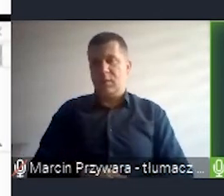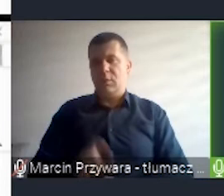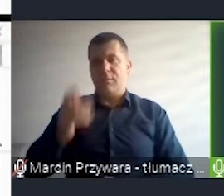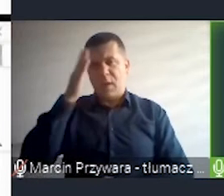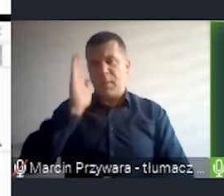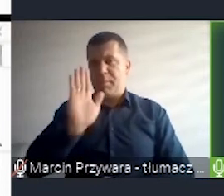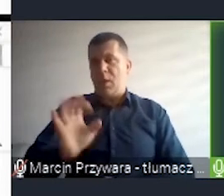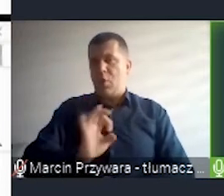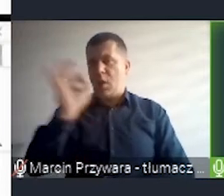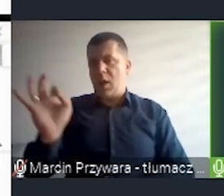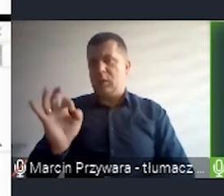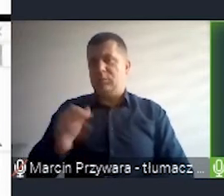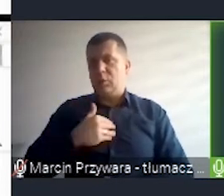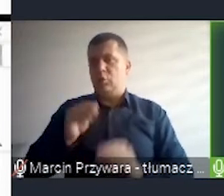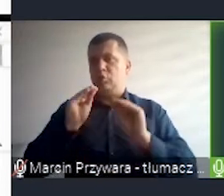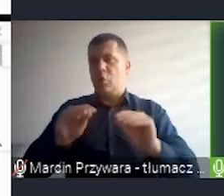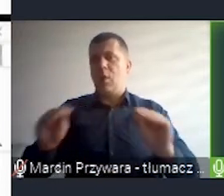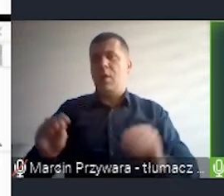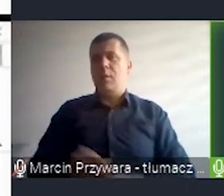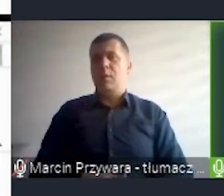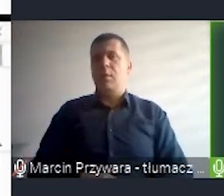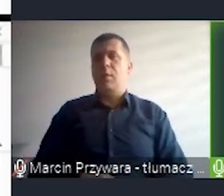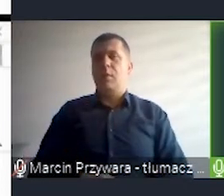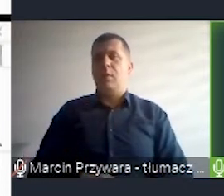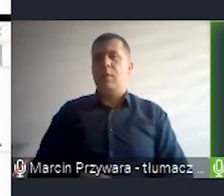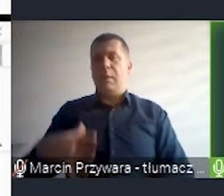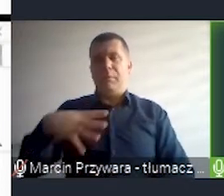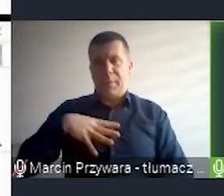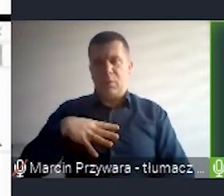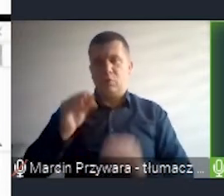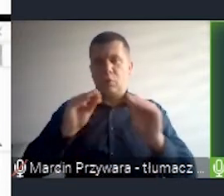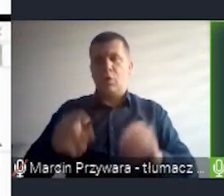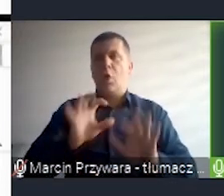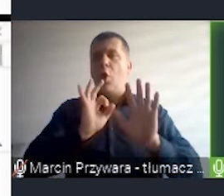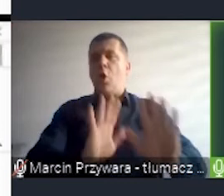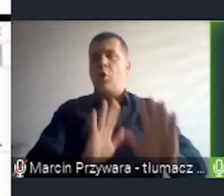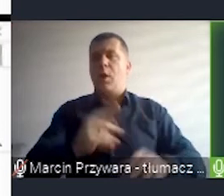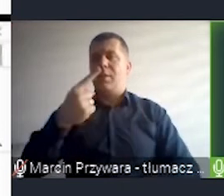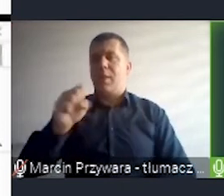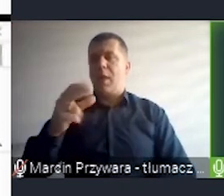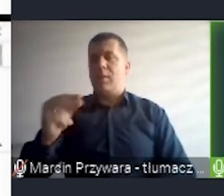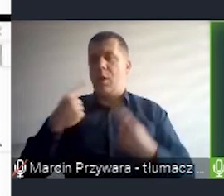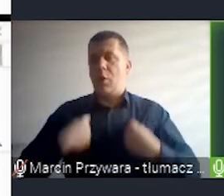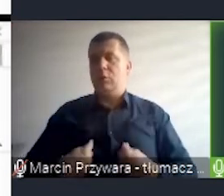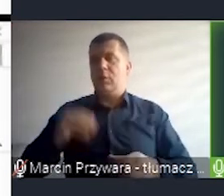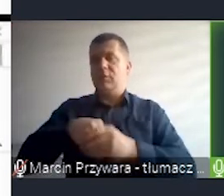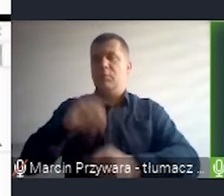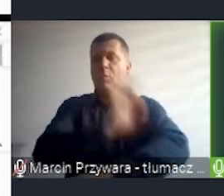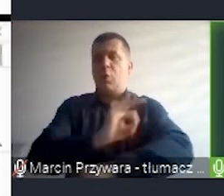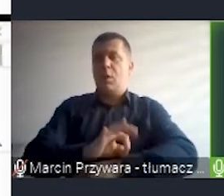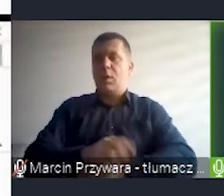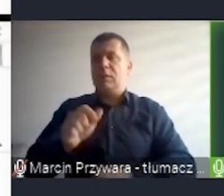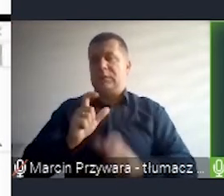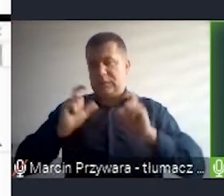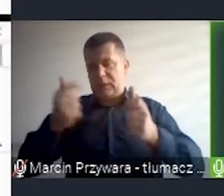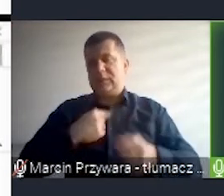Państwo mieli okazję uczestniczyć w szkoleniu było szkolenie z ochrony danych osobowych w projektach. Mi się zdarza je